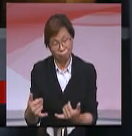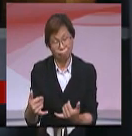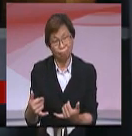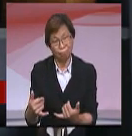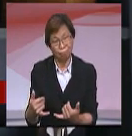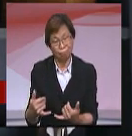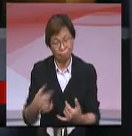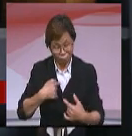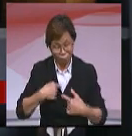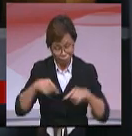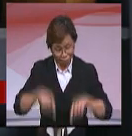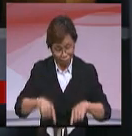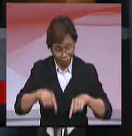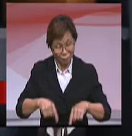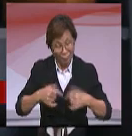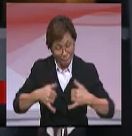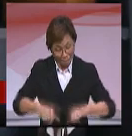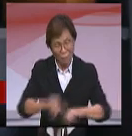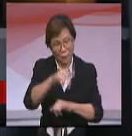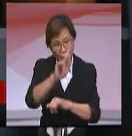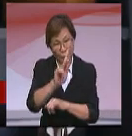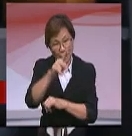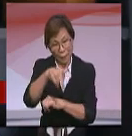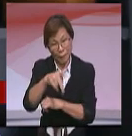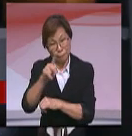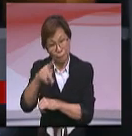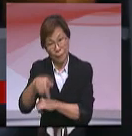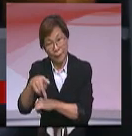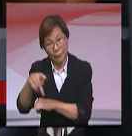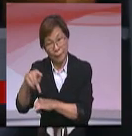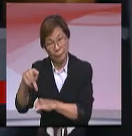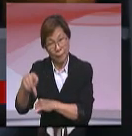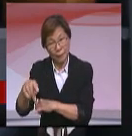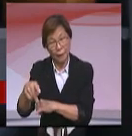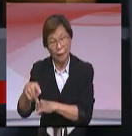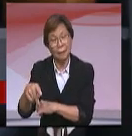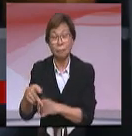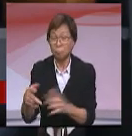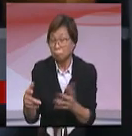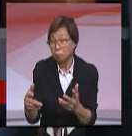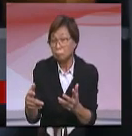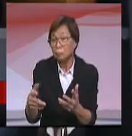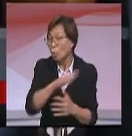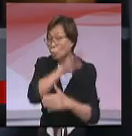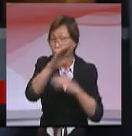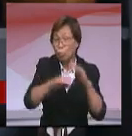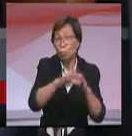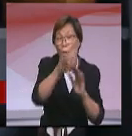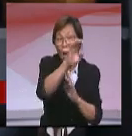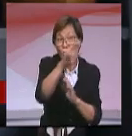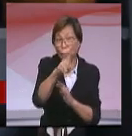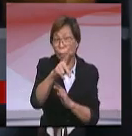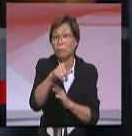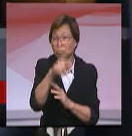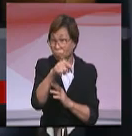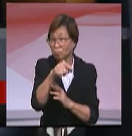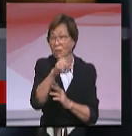ataupun PKPP. Semua SOP asas PKPP masih lagi berkuat